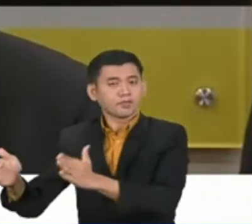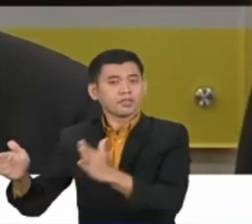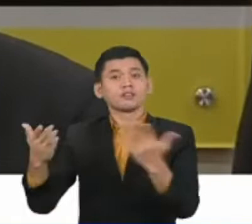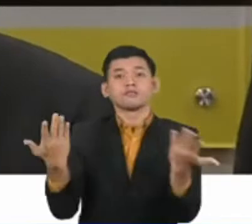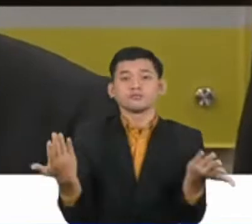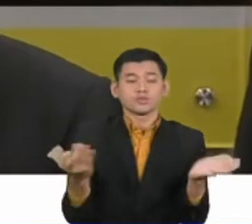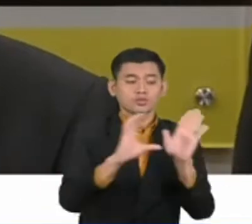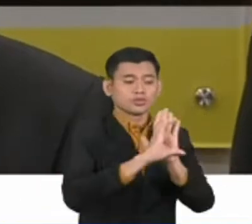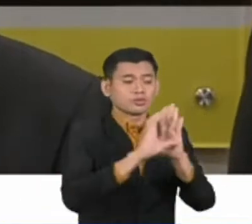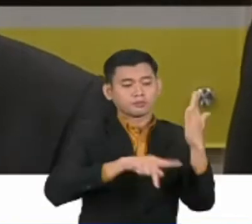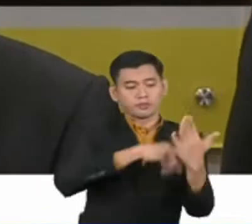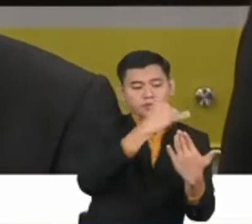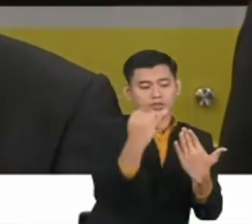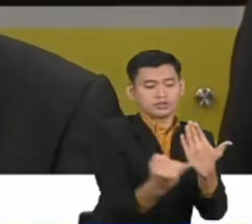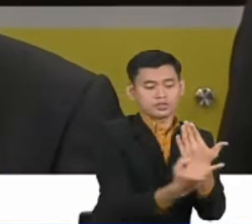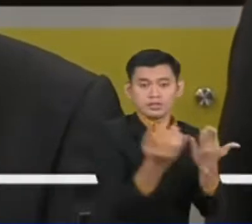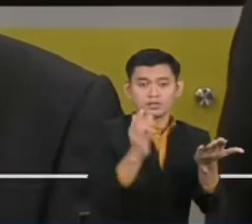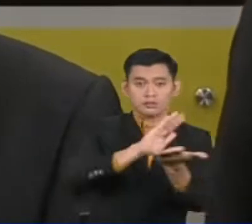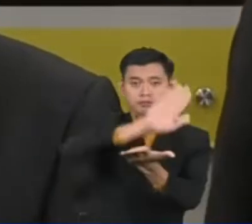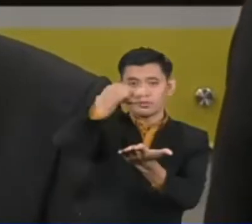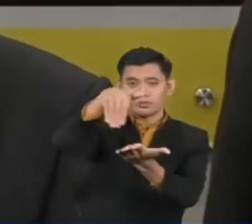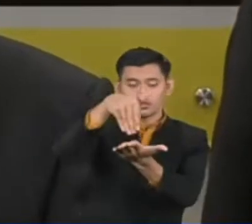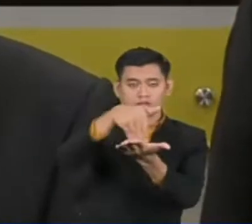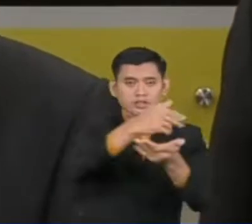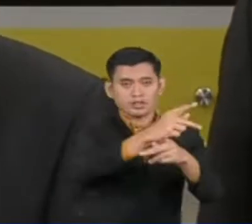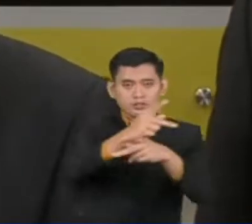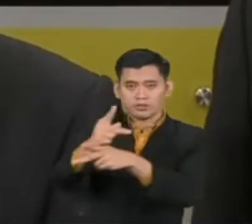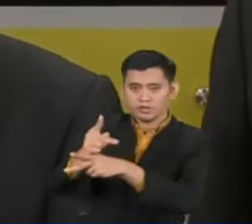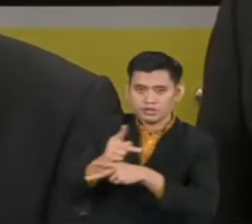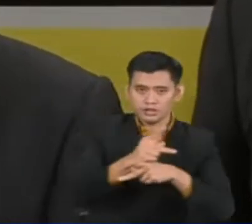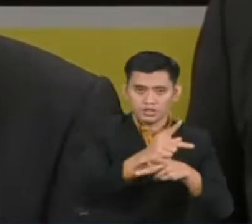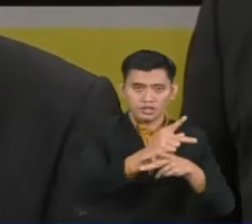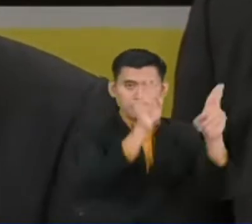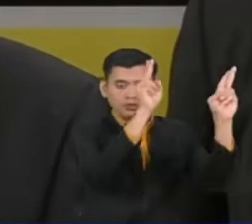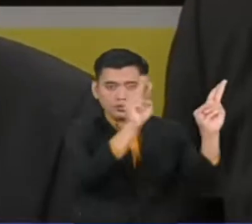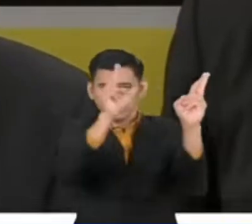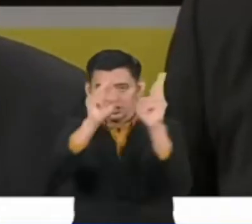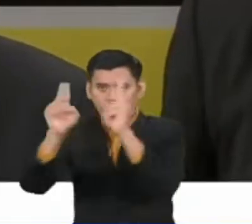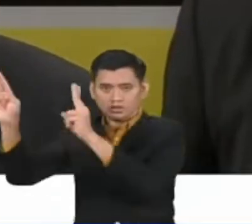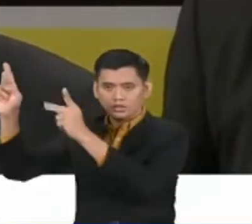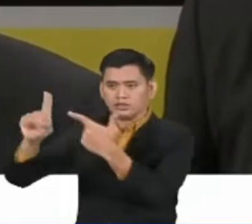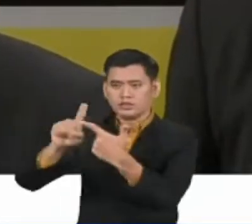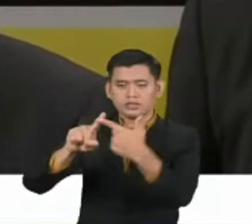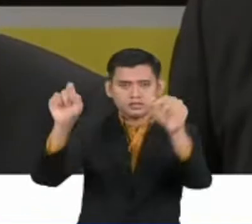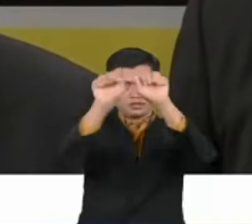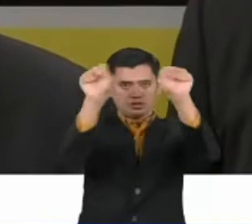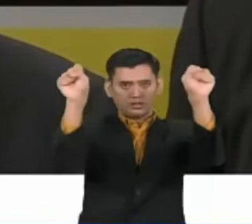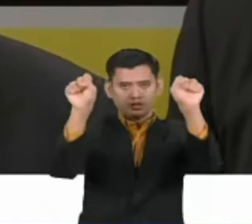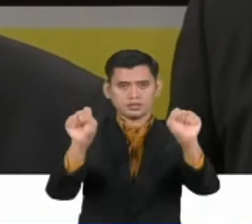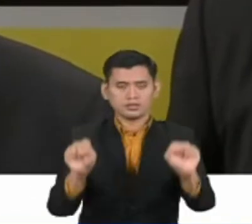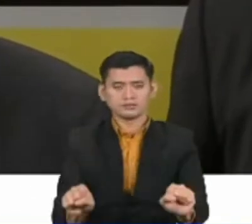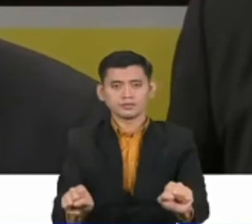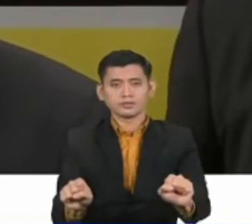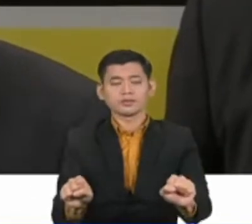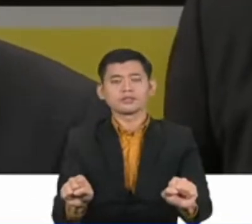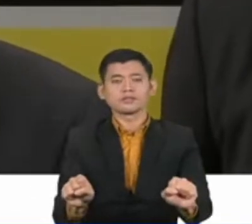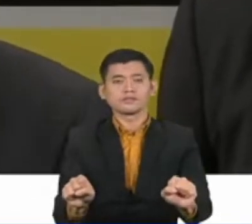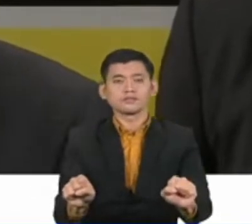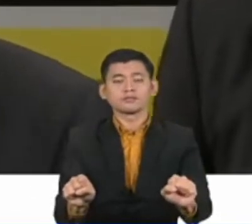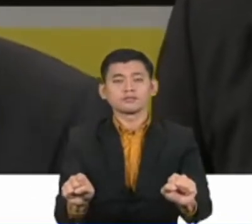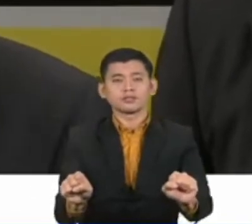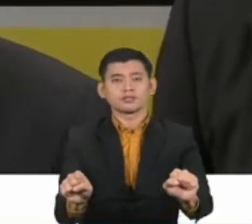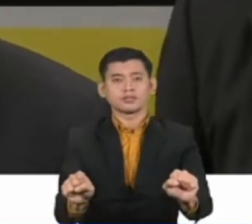projek pusat kawalan trafik udara baru dan sistem berkaitan dengan Kuala Lumpur Flight Information